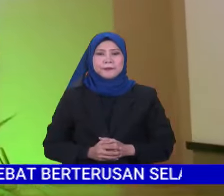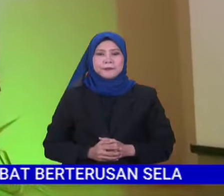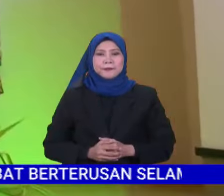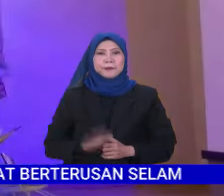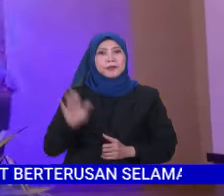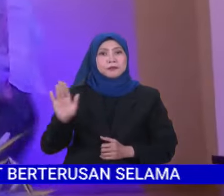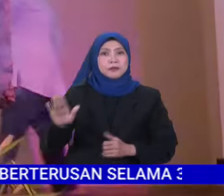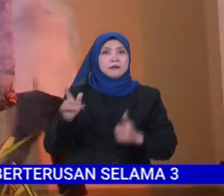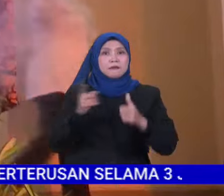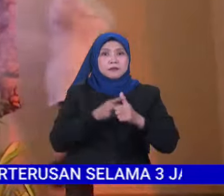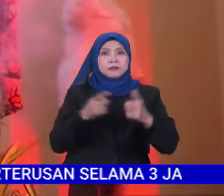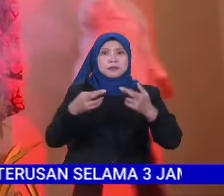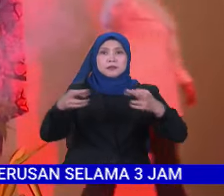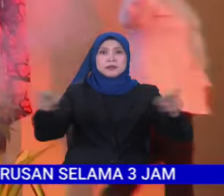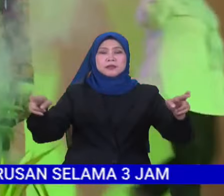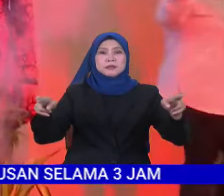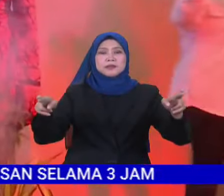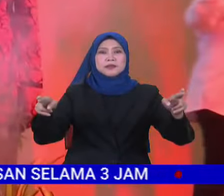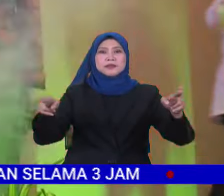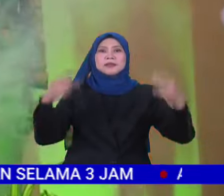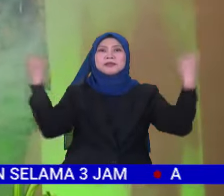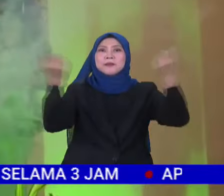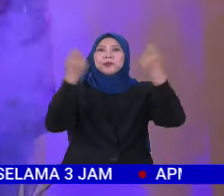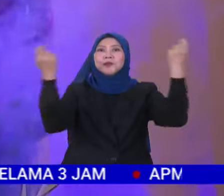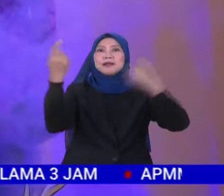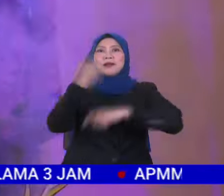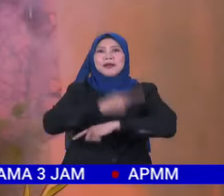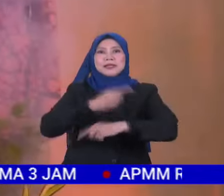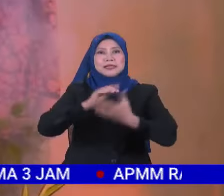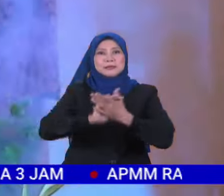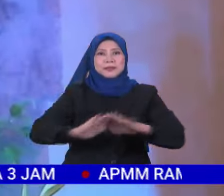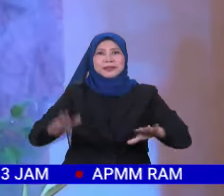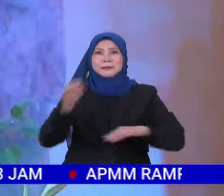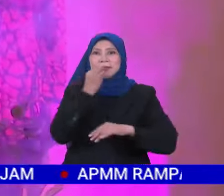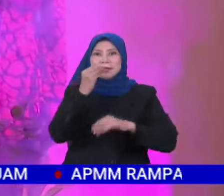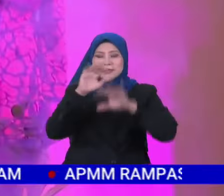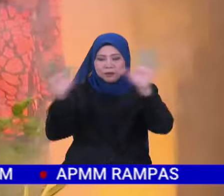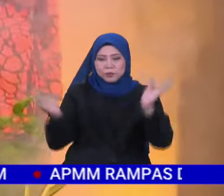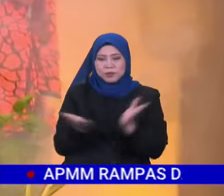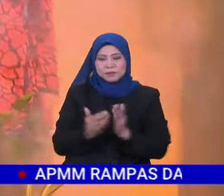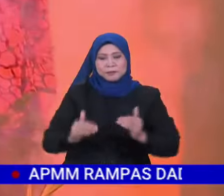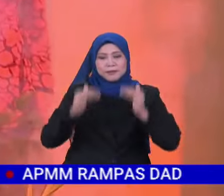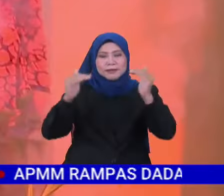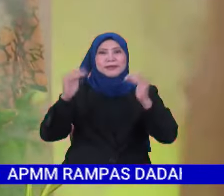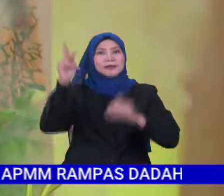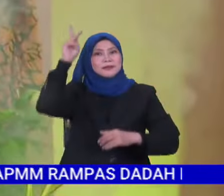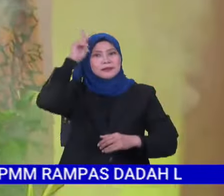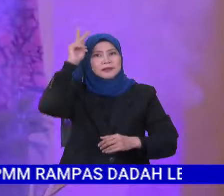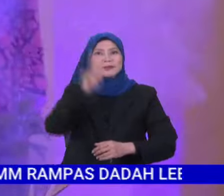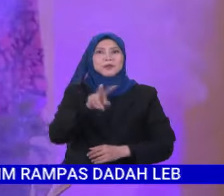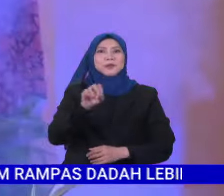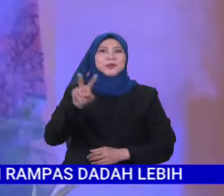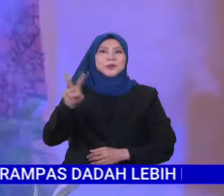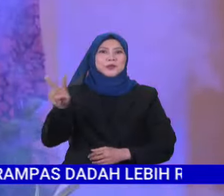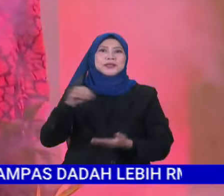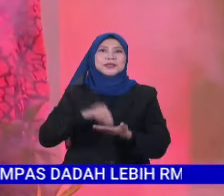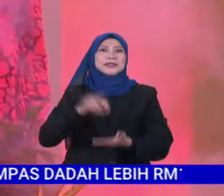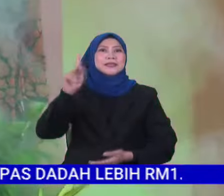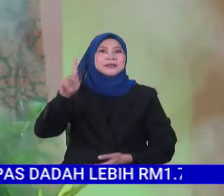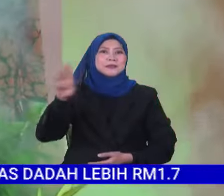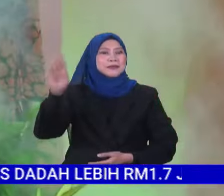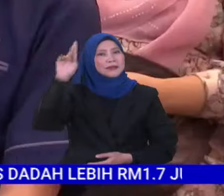beliau terdahulu meresmikan Majlis sambutan hari keselamatan makanan sedunia peringkatnya di Kelantan 2022 di